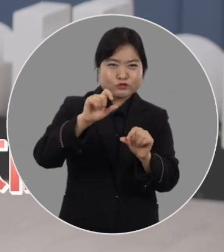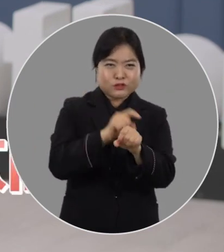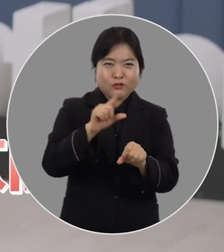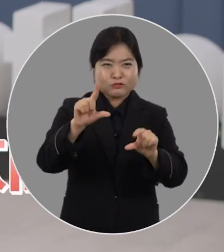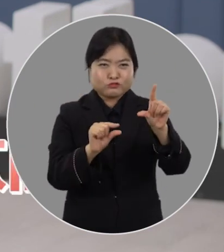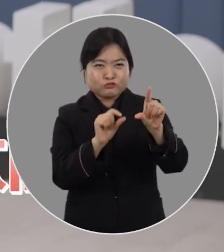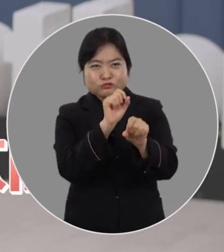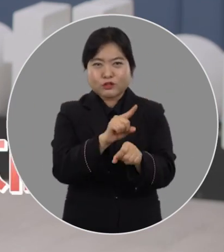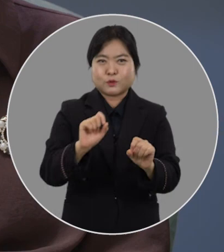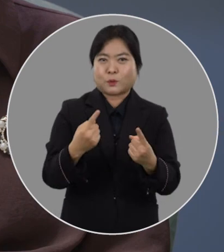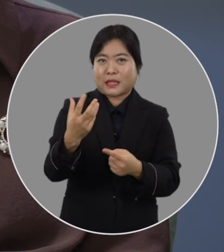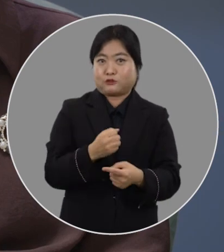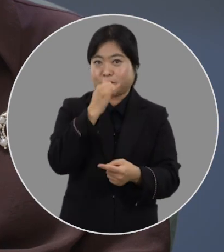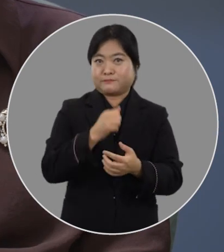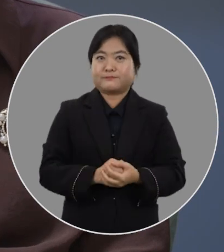있다는 것입니다.